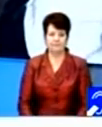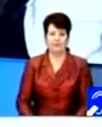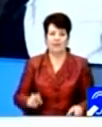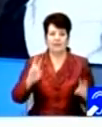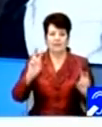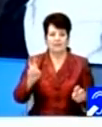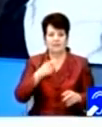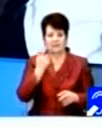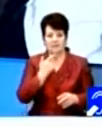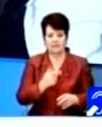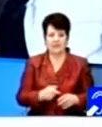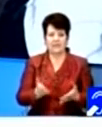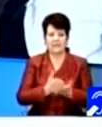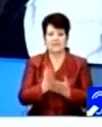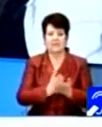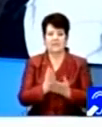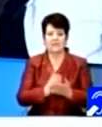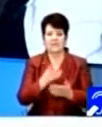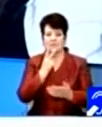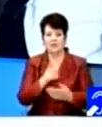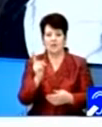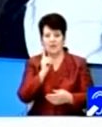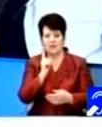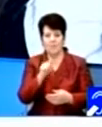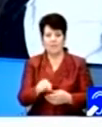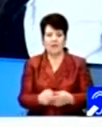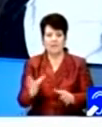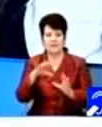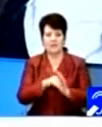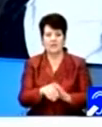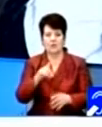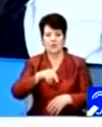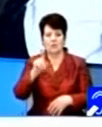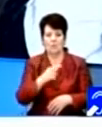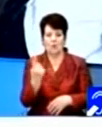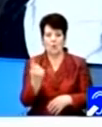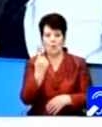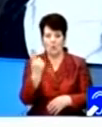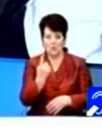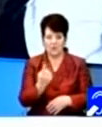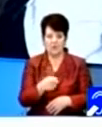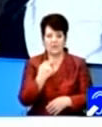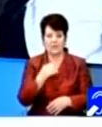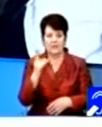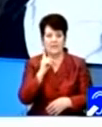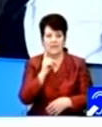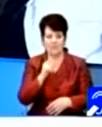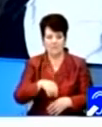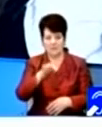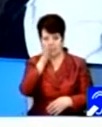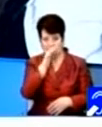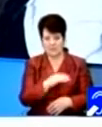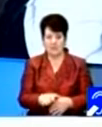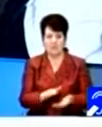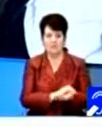Termoelectrica și-a automatizat serviciul call center de astăzi prin intermediul unui număr unic de telefon. Locuitorii municipiului Chișinău conectați la